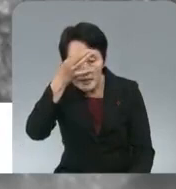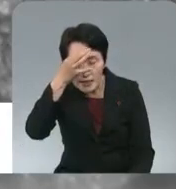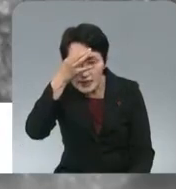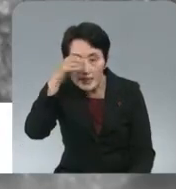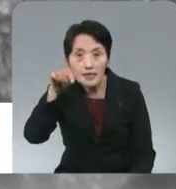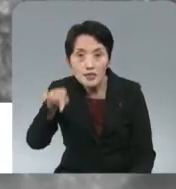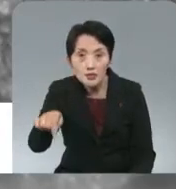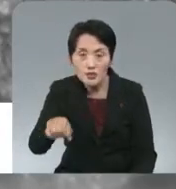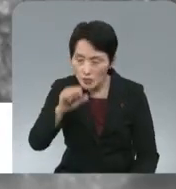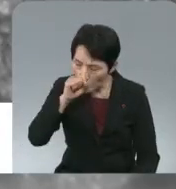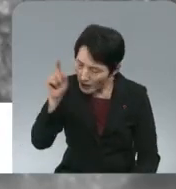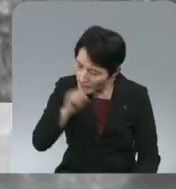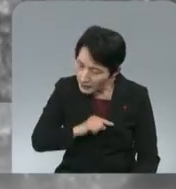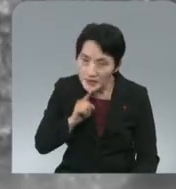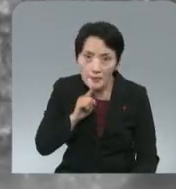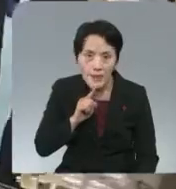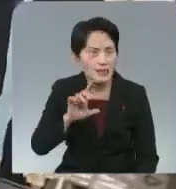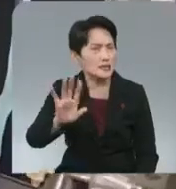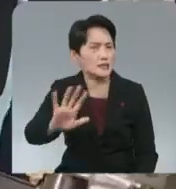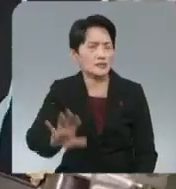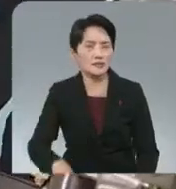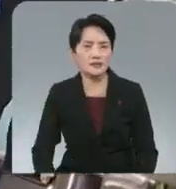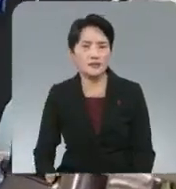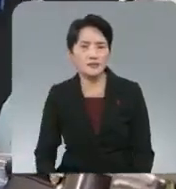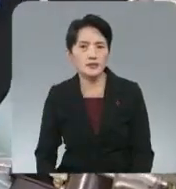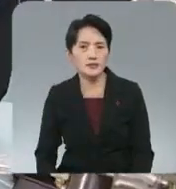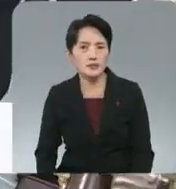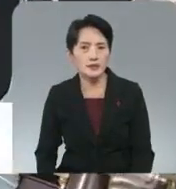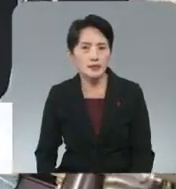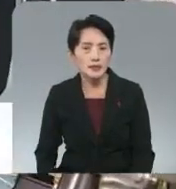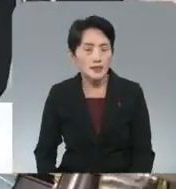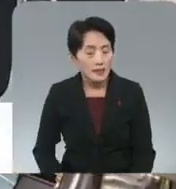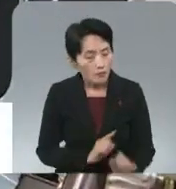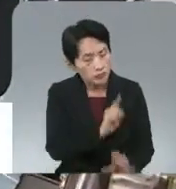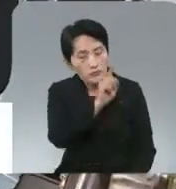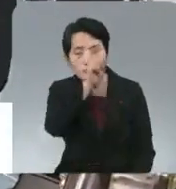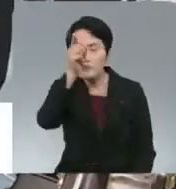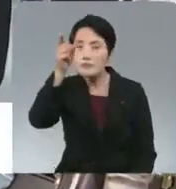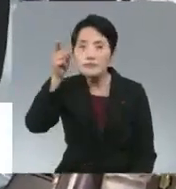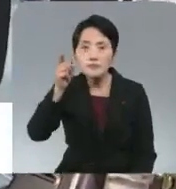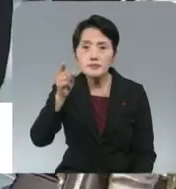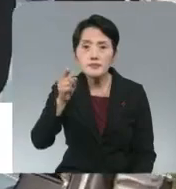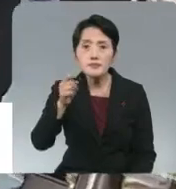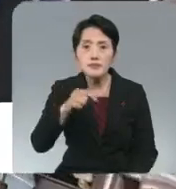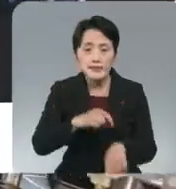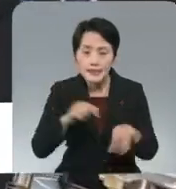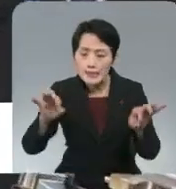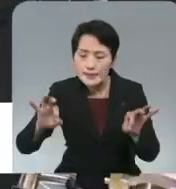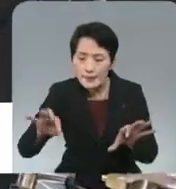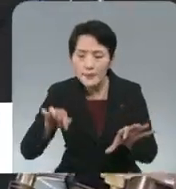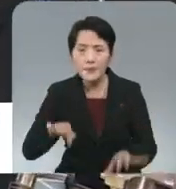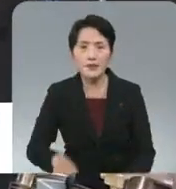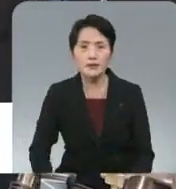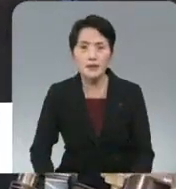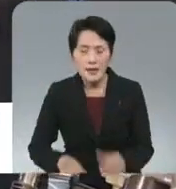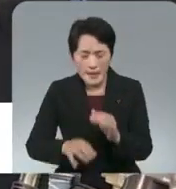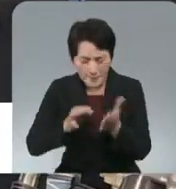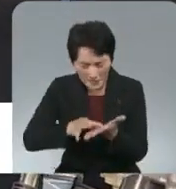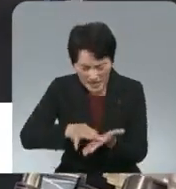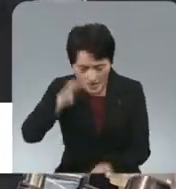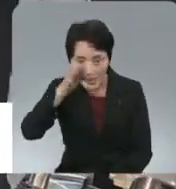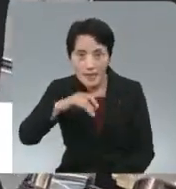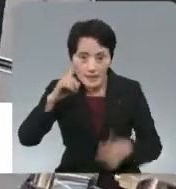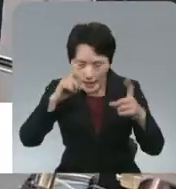am Vortag veröffentlichte zu grob seien um Satellitenfotos zu sein Nordkorea behauptete der Raketenstart sei